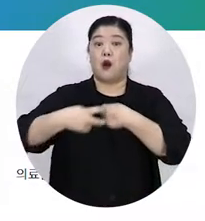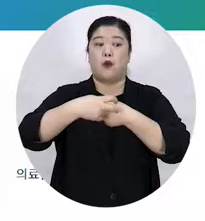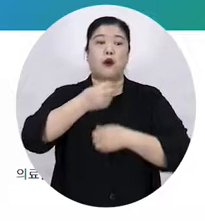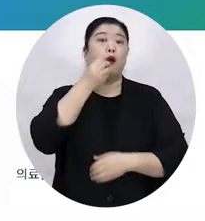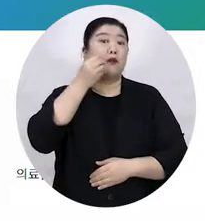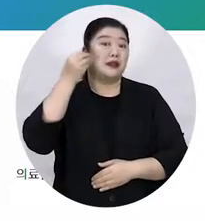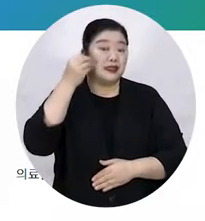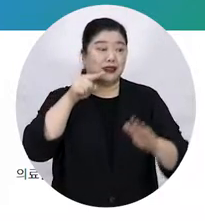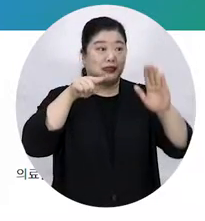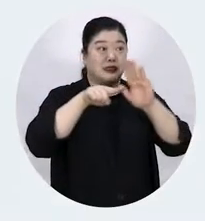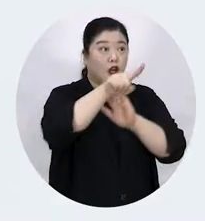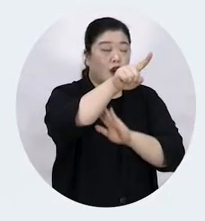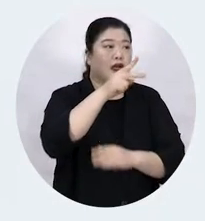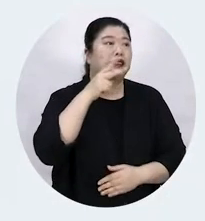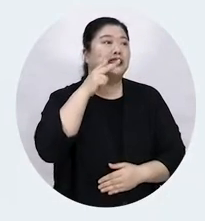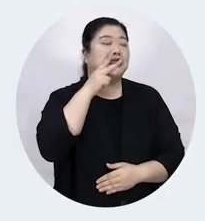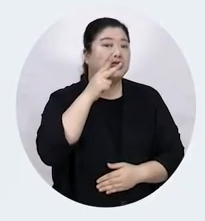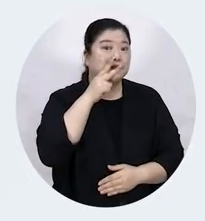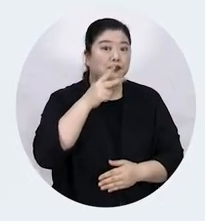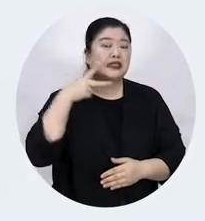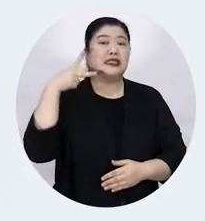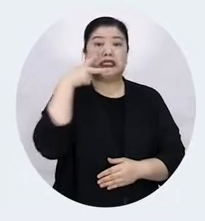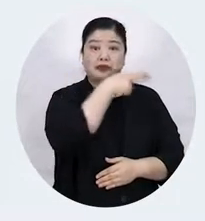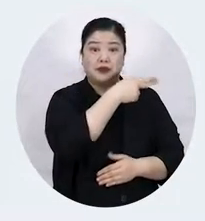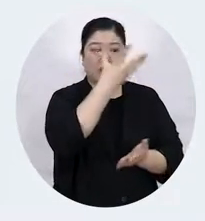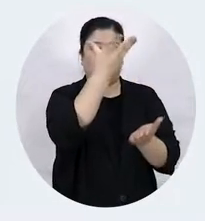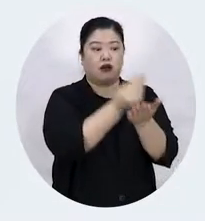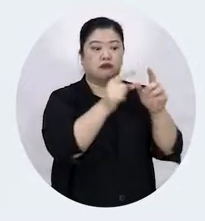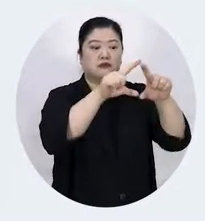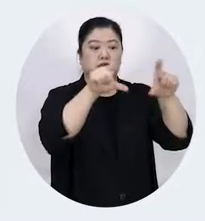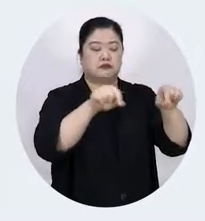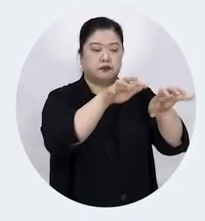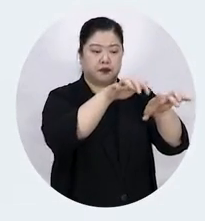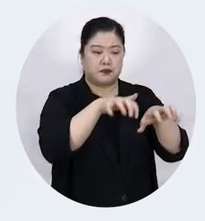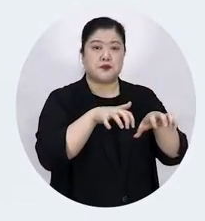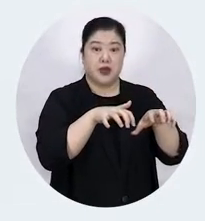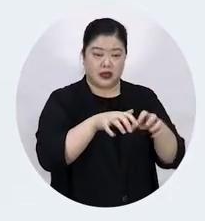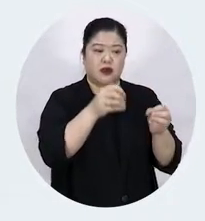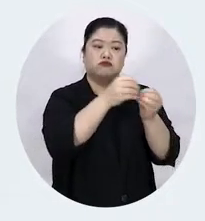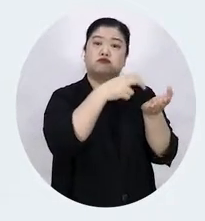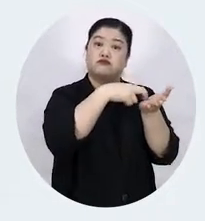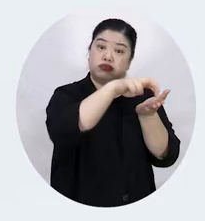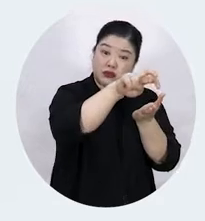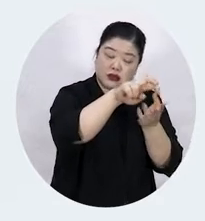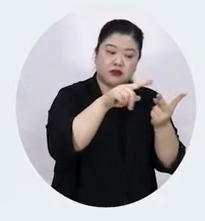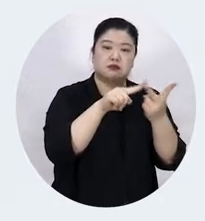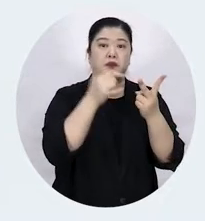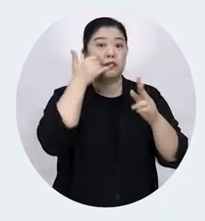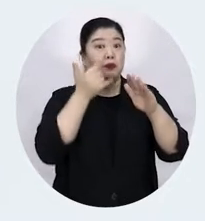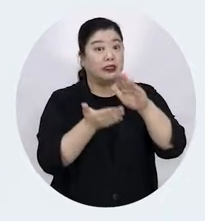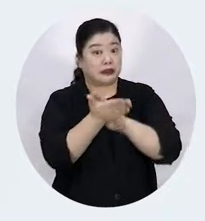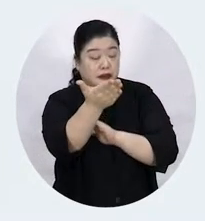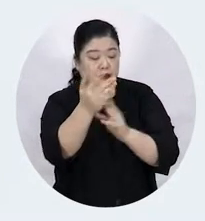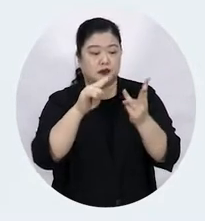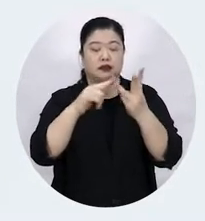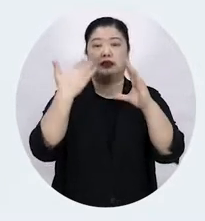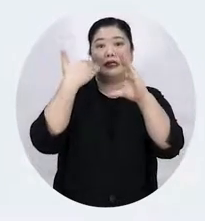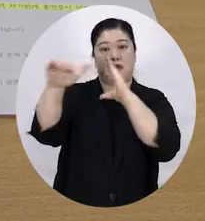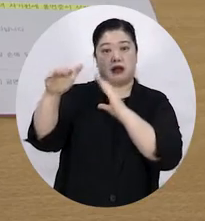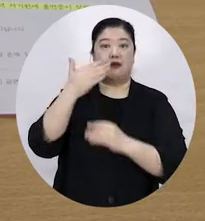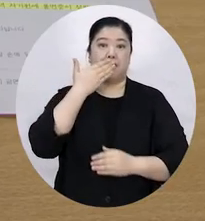강서구 보건소 홈페이지에서 금연 등록카드를 내려받아 작성한 후 문자나 팩스, 이메일로 전송하면